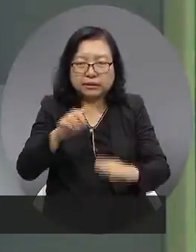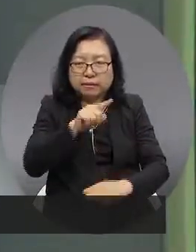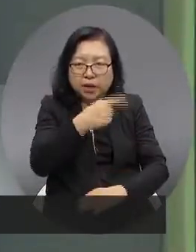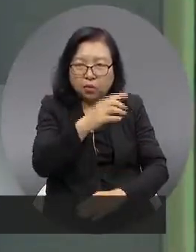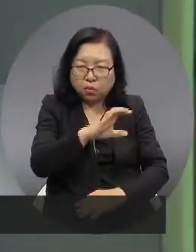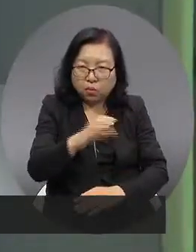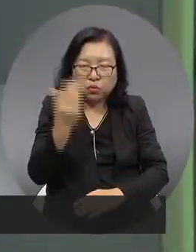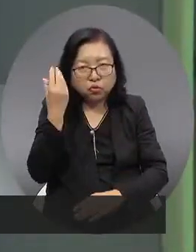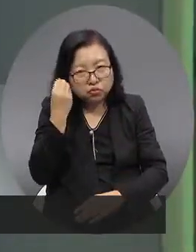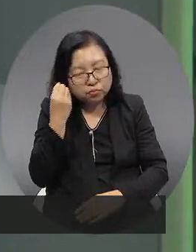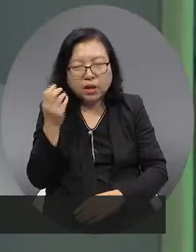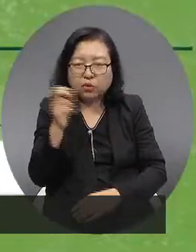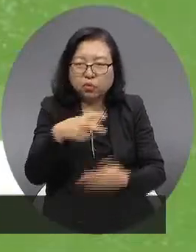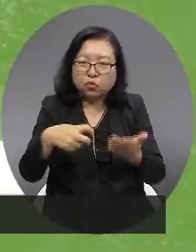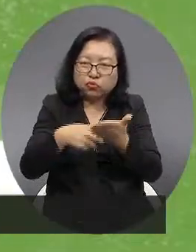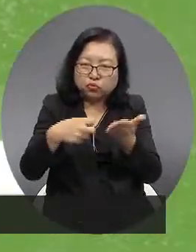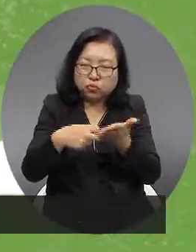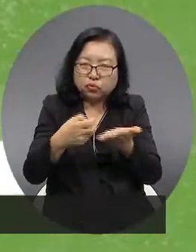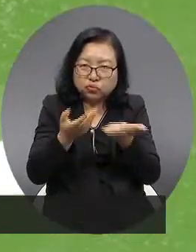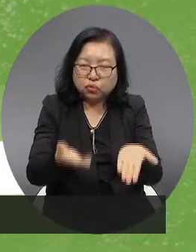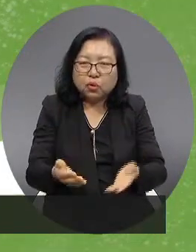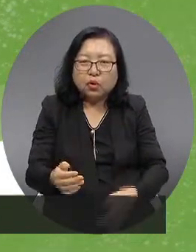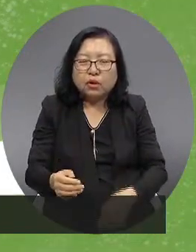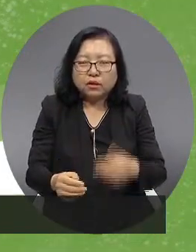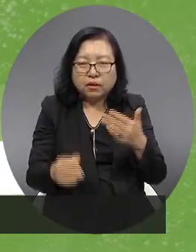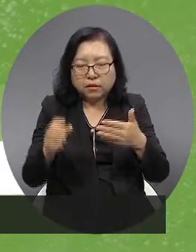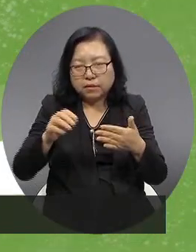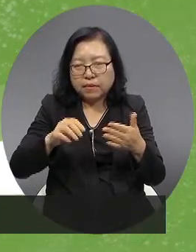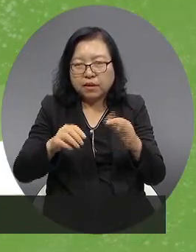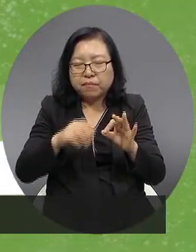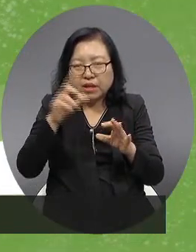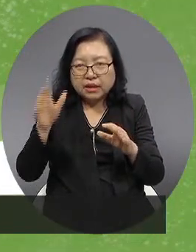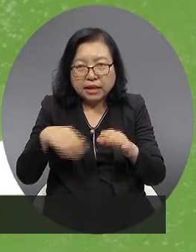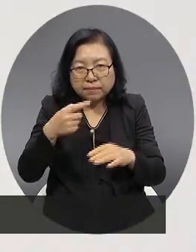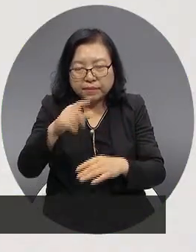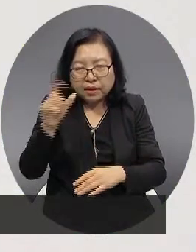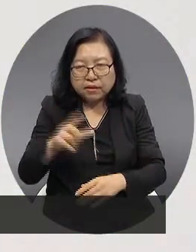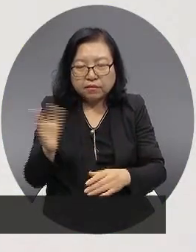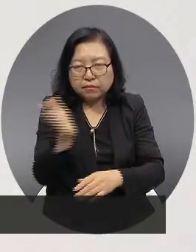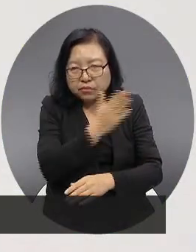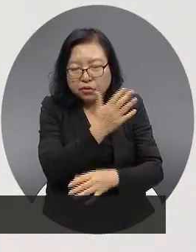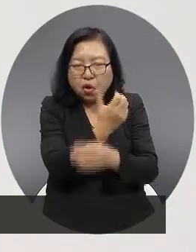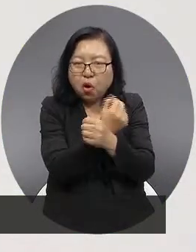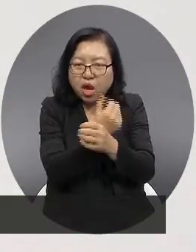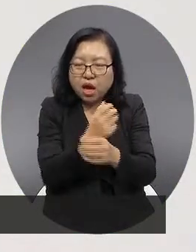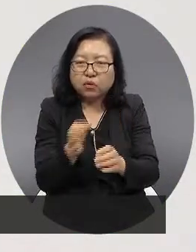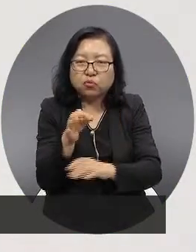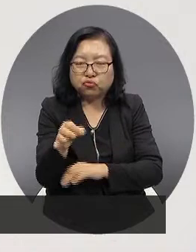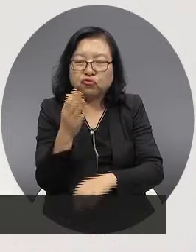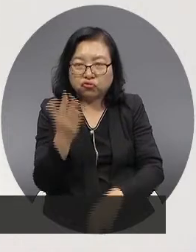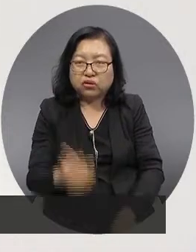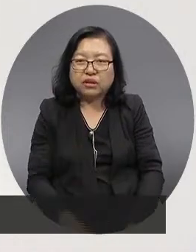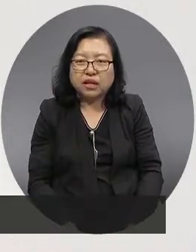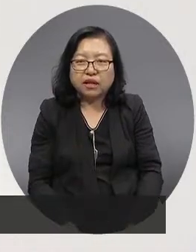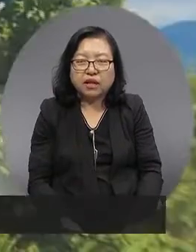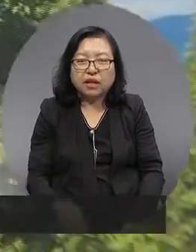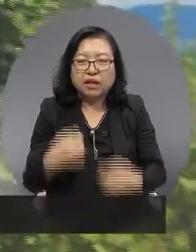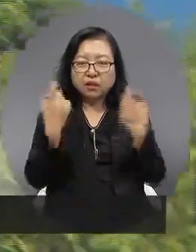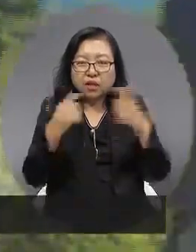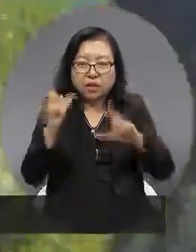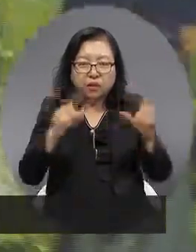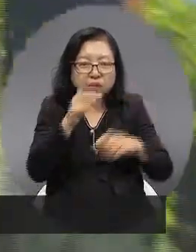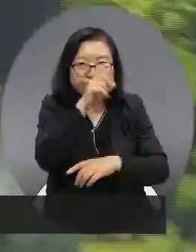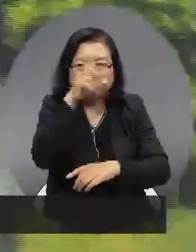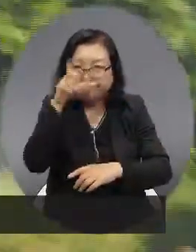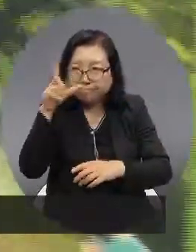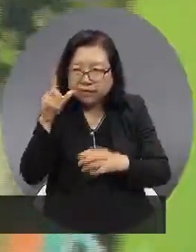제공하고 다음 달부터는 예약과 결제도 지원할 계획입니다. 여행 모습을 카메라에 담아 편집하면